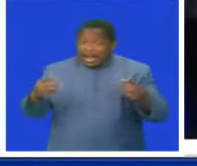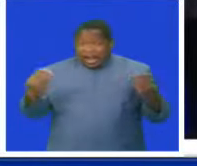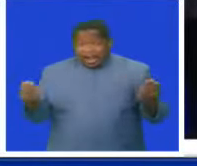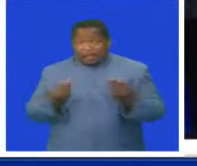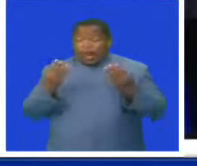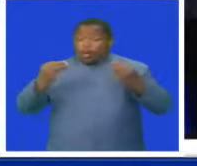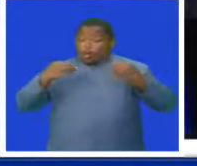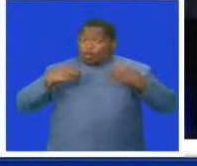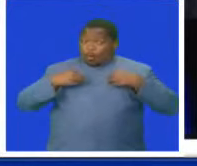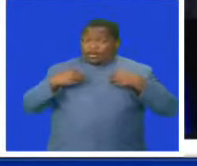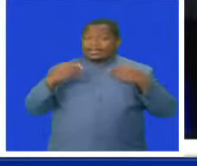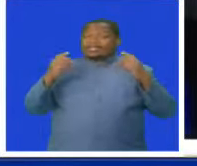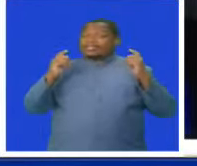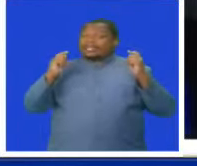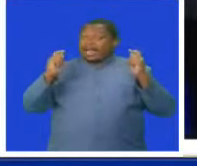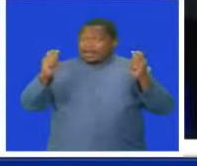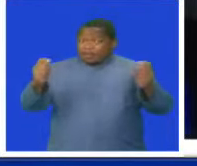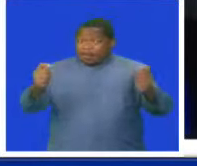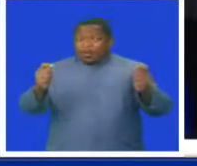nalaba